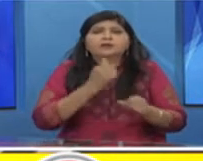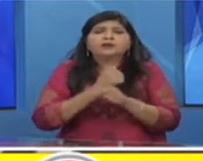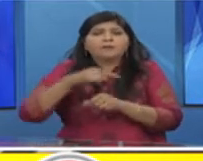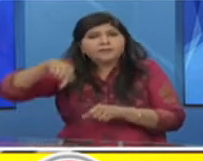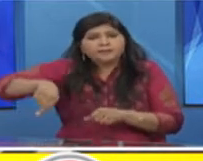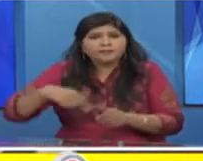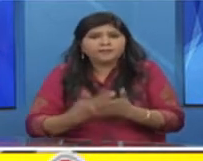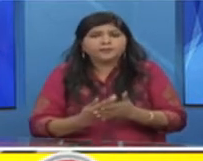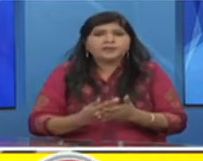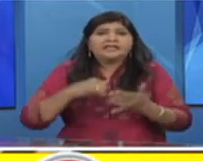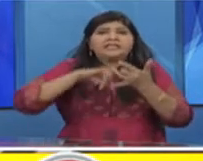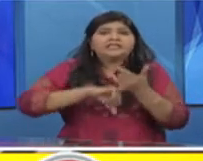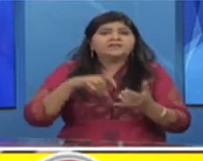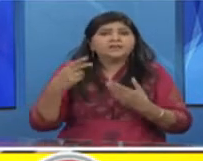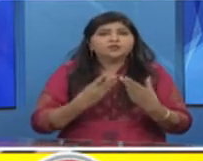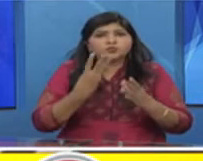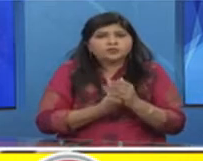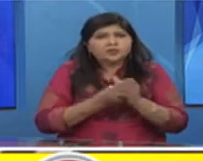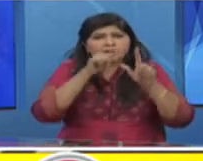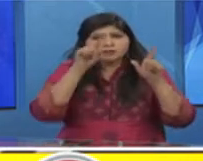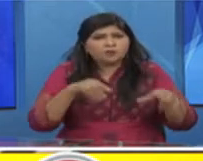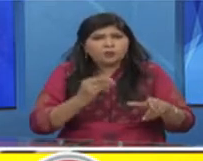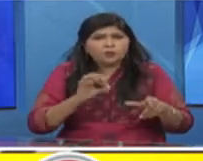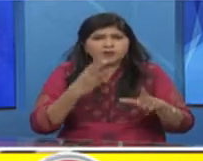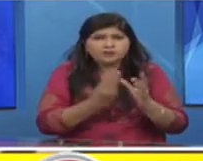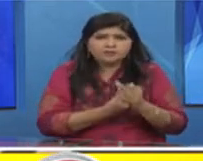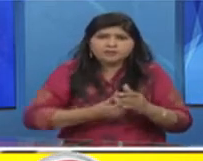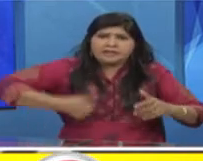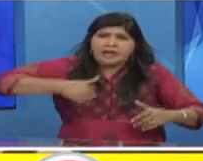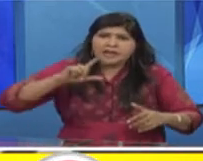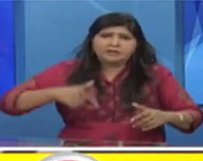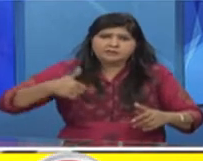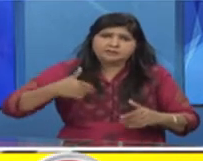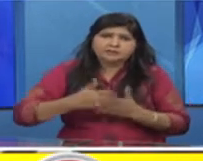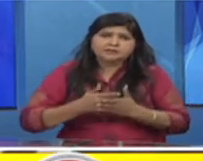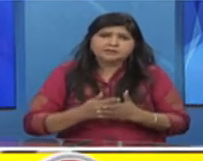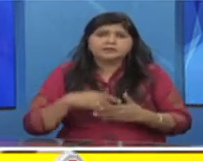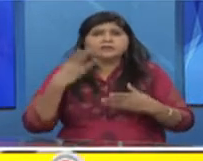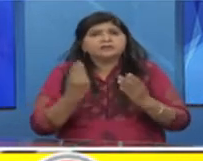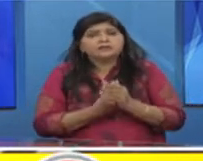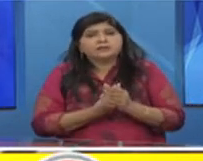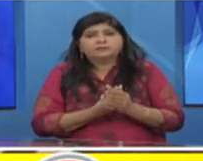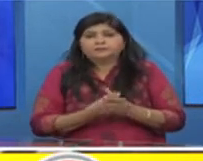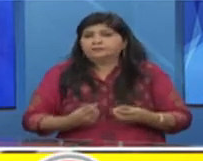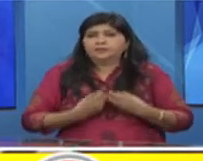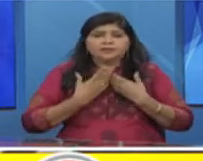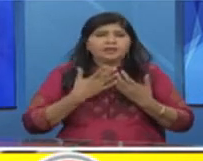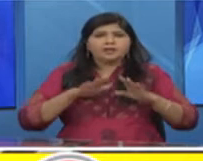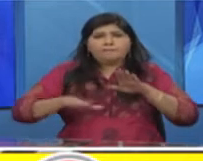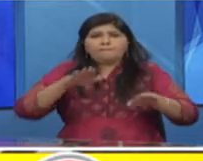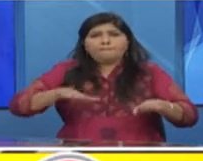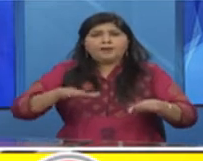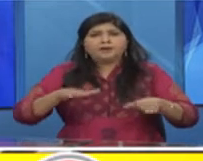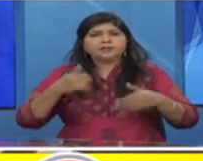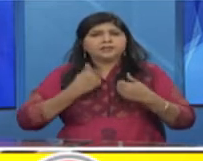ने, सिविल सोसाइटी ने, सभी संप्रदायों के प्रतिनिधियों ने, साधु संतों ने बहुत ही संतुलित